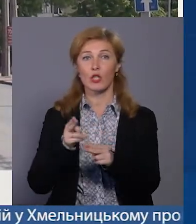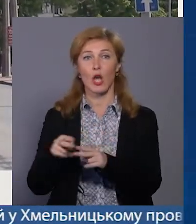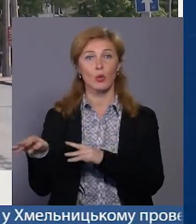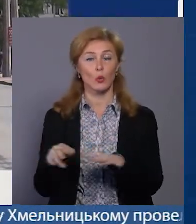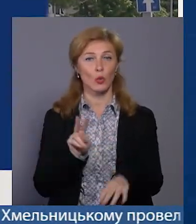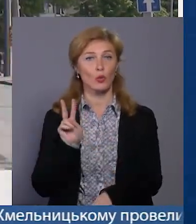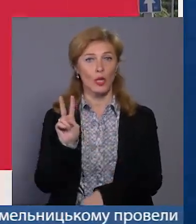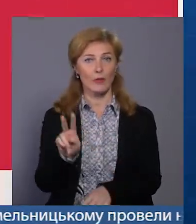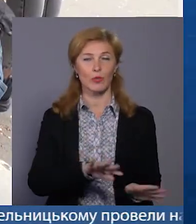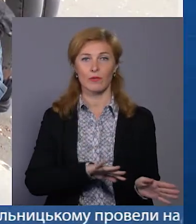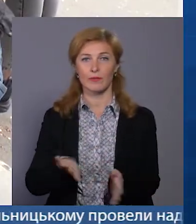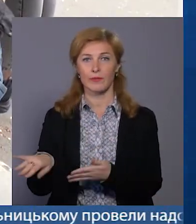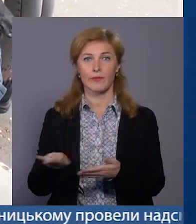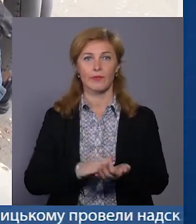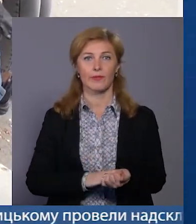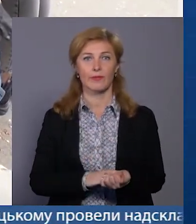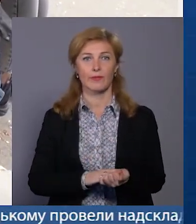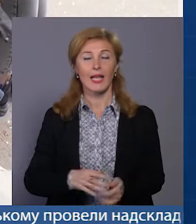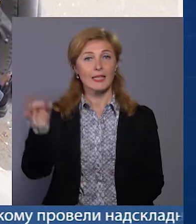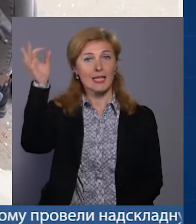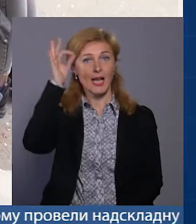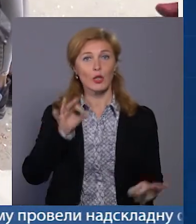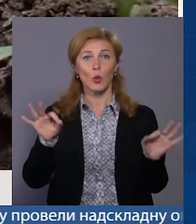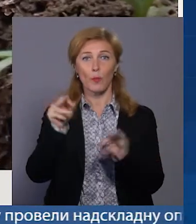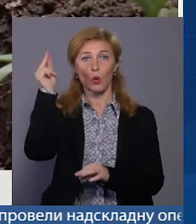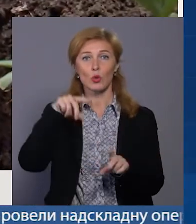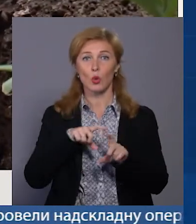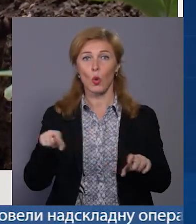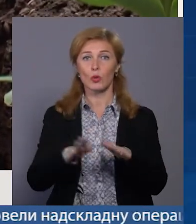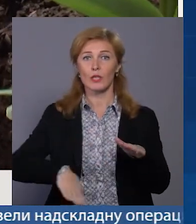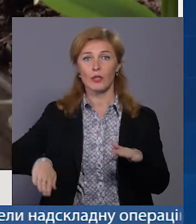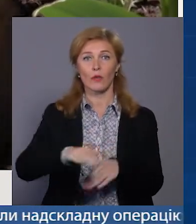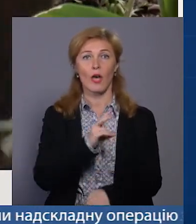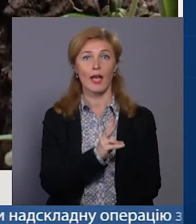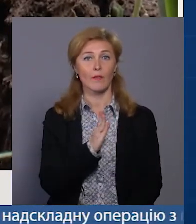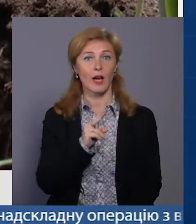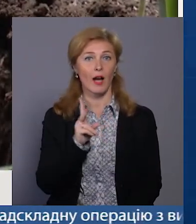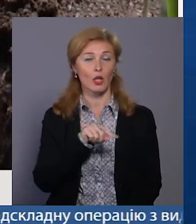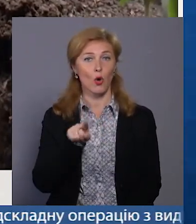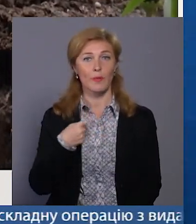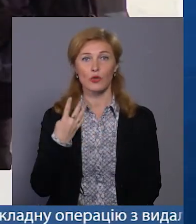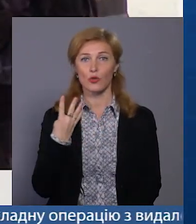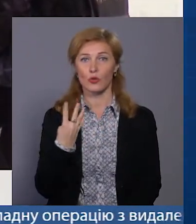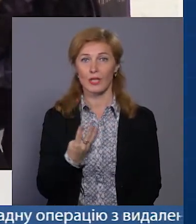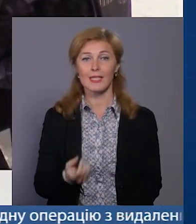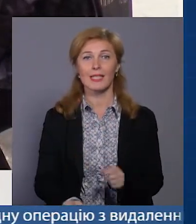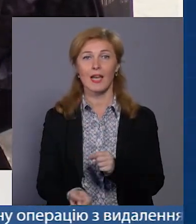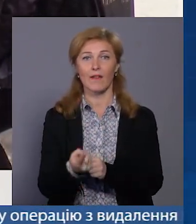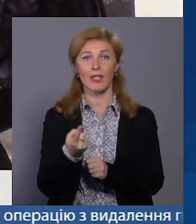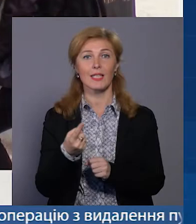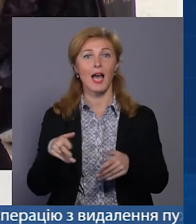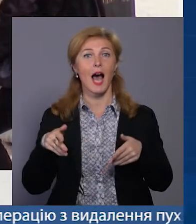тролейбусів. На згадку про школу. На території навчально-виховного комплексу номер 4 з'явилася